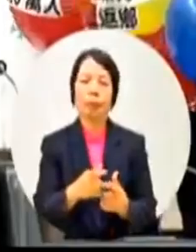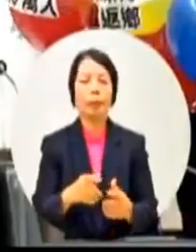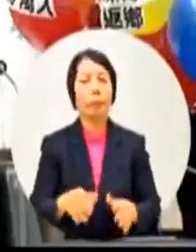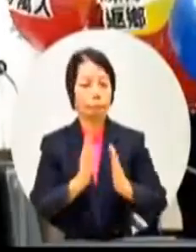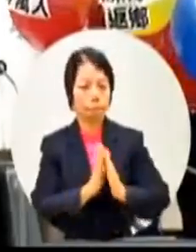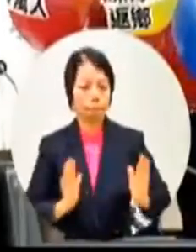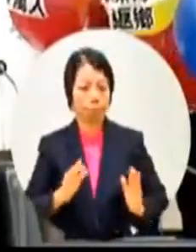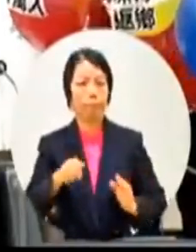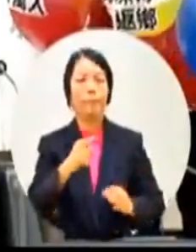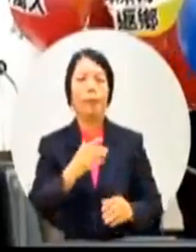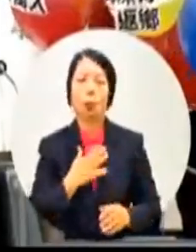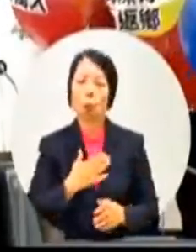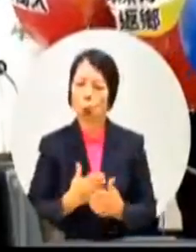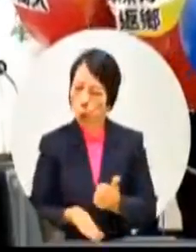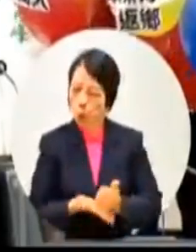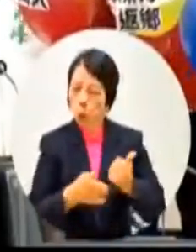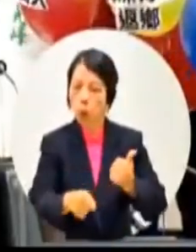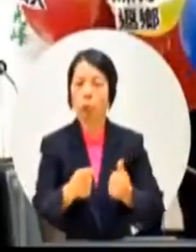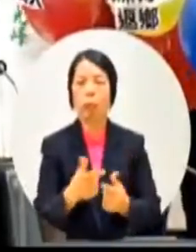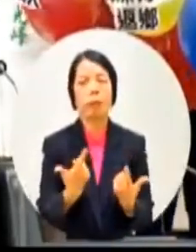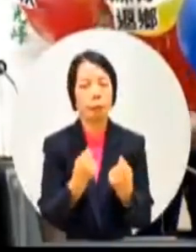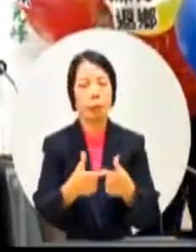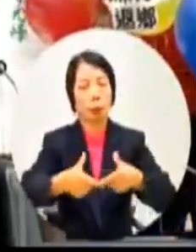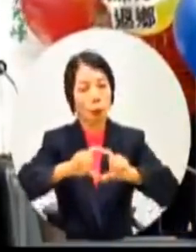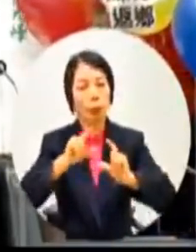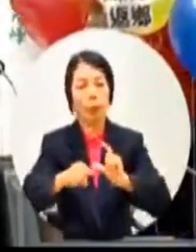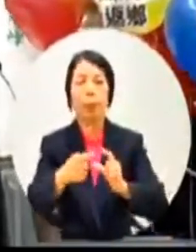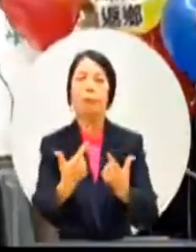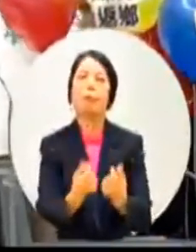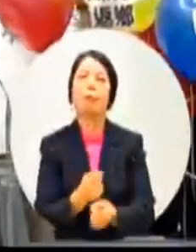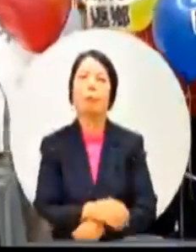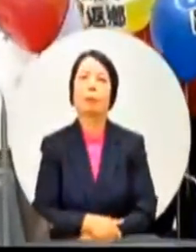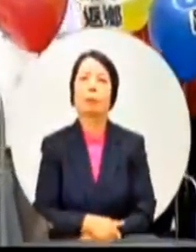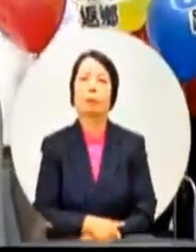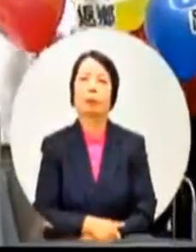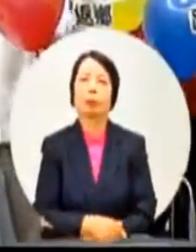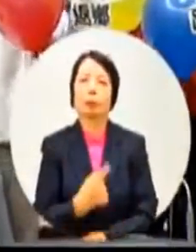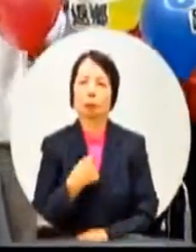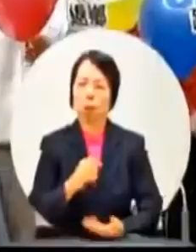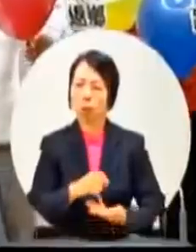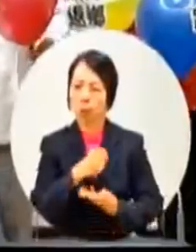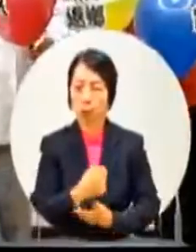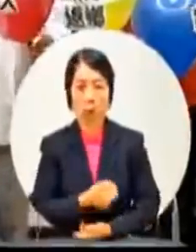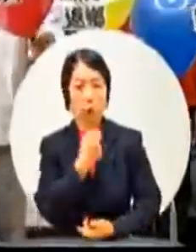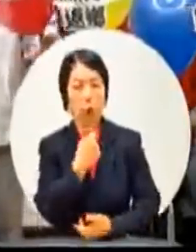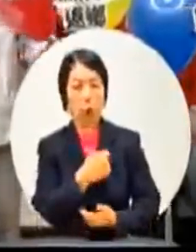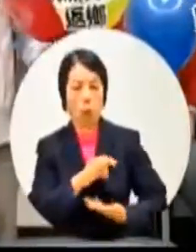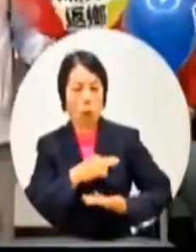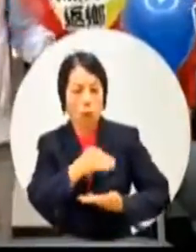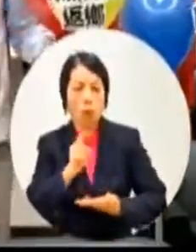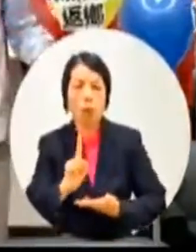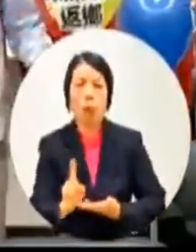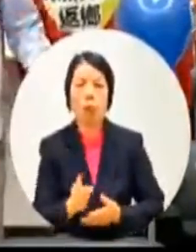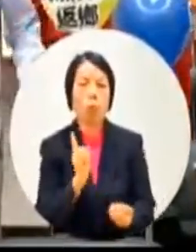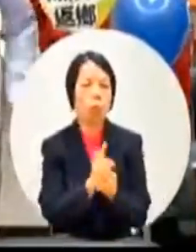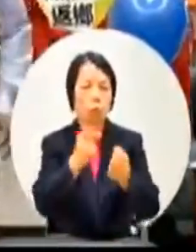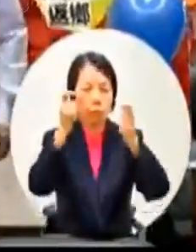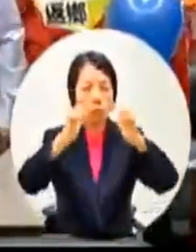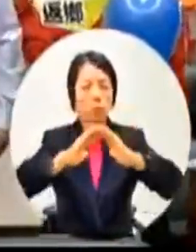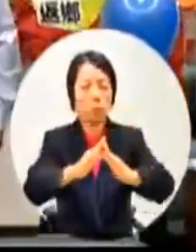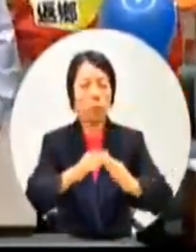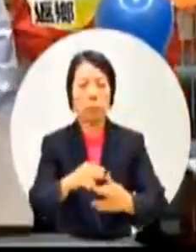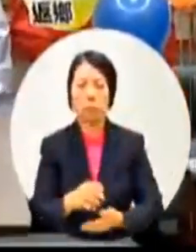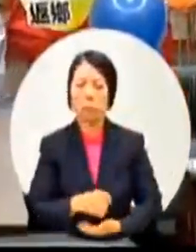干脆吼。所以你这点我。担心、担忧，为高雄市民足担忧。为什么？你的思维内